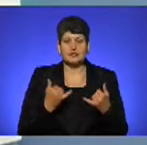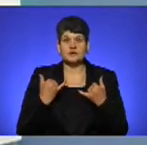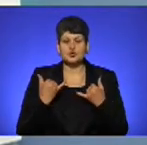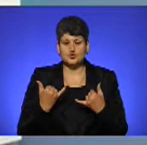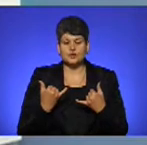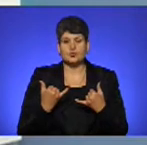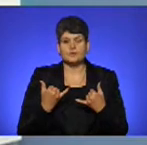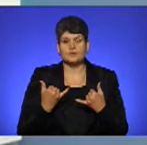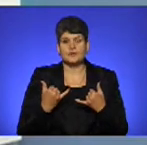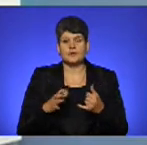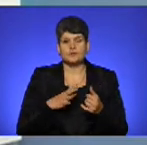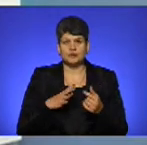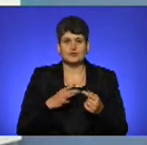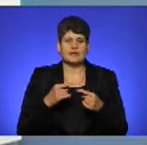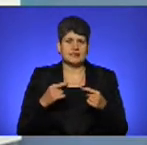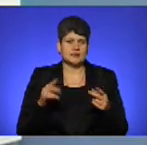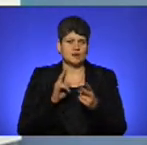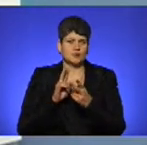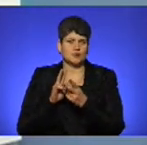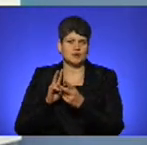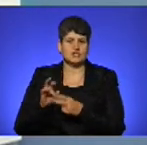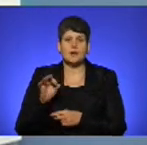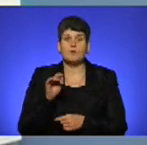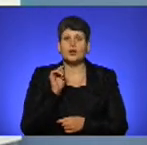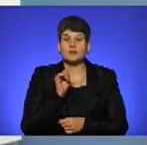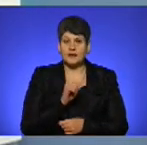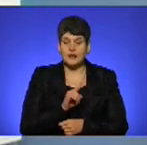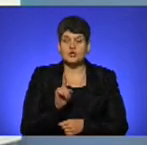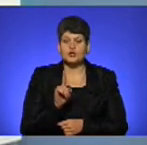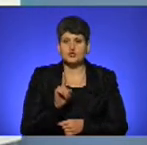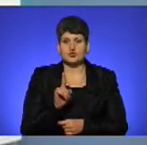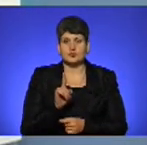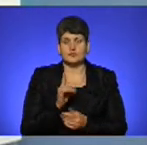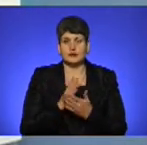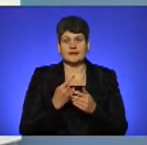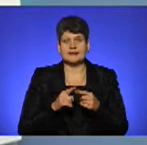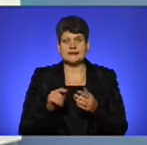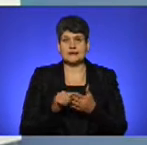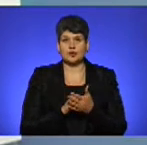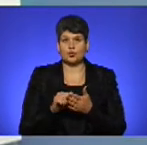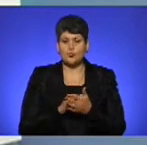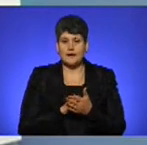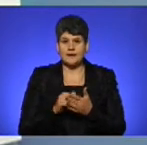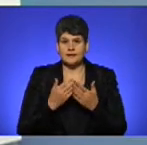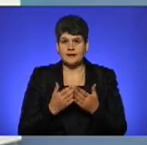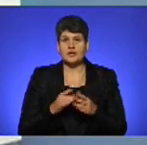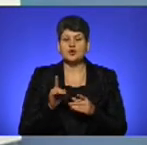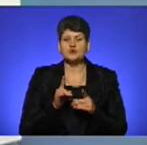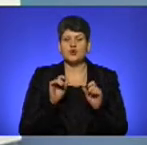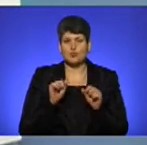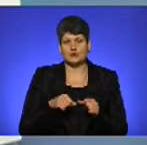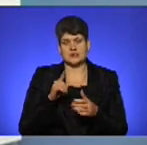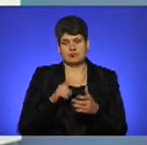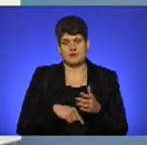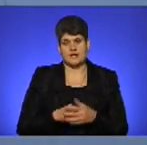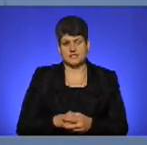сьогодні, власне, йшлося на різноманітних зустрічах про те, що несе цей документ, ця теза, і чого можемо